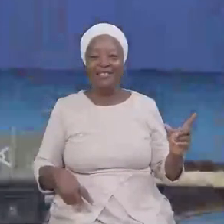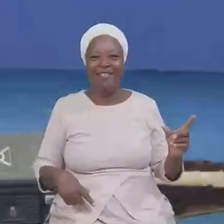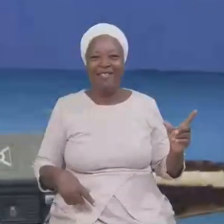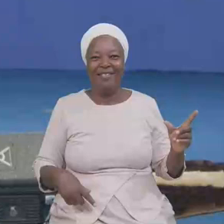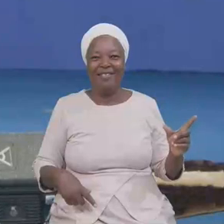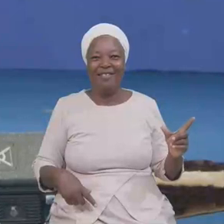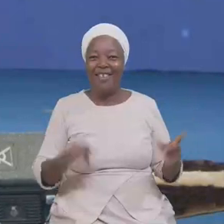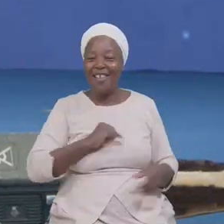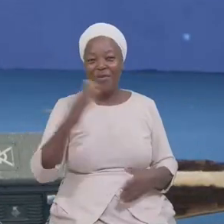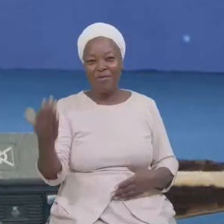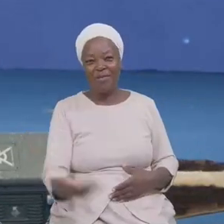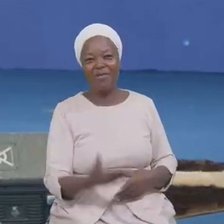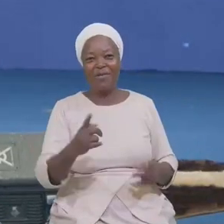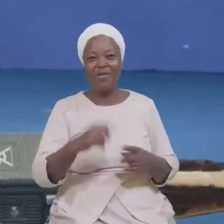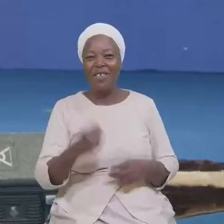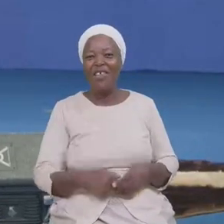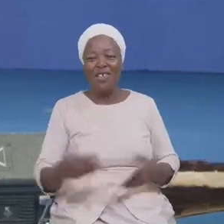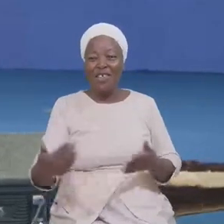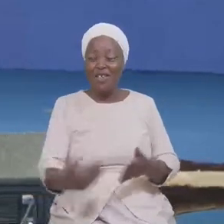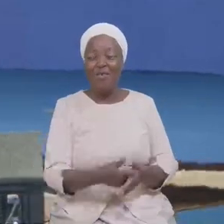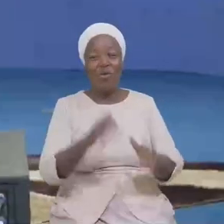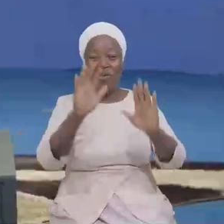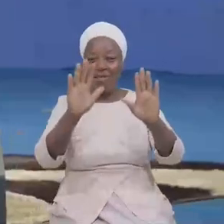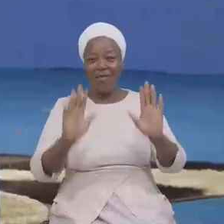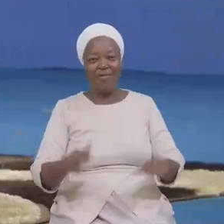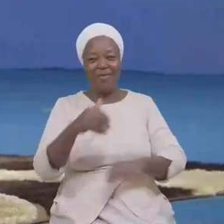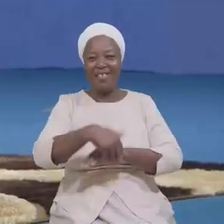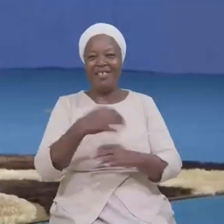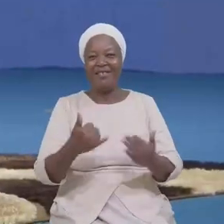Je vous souhaite la bienvenue à une nuit glorieuse ce soir.